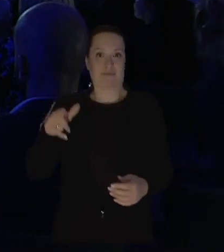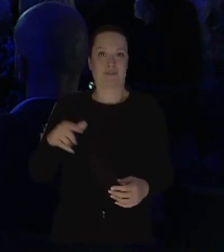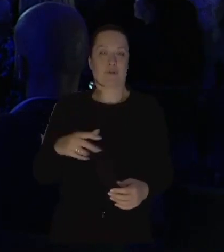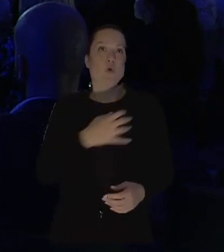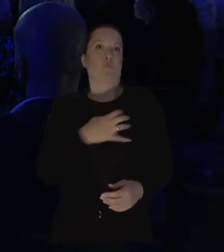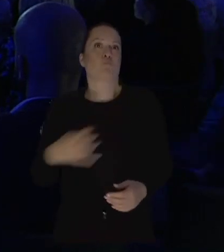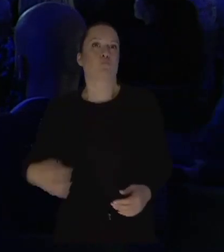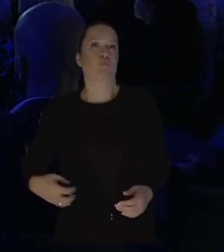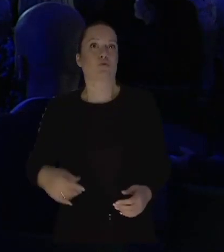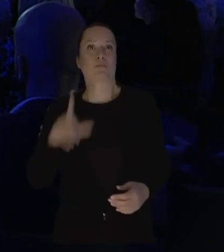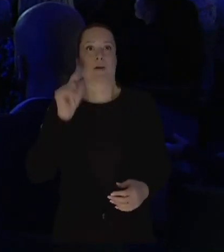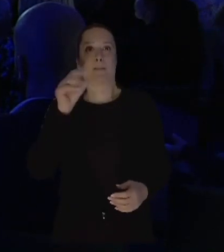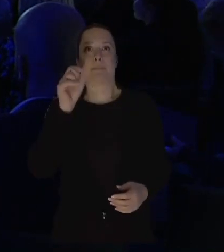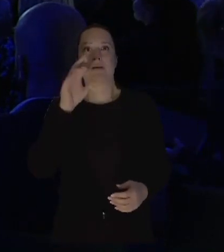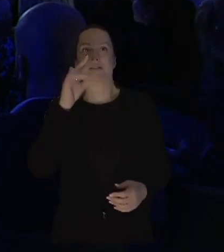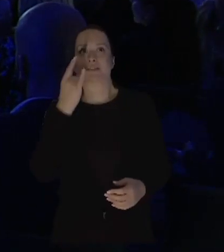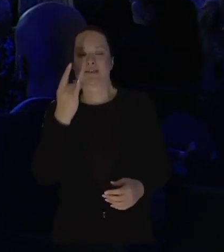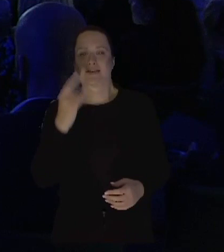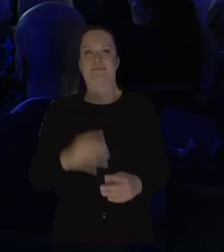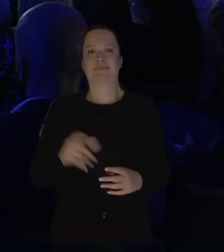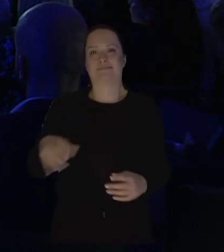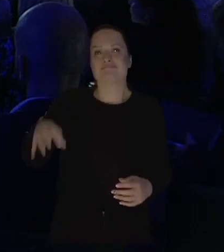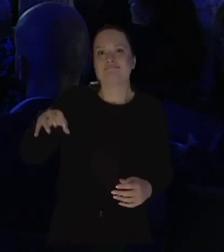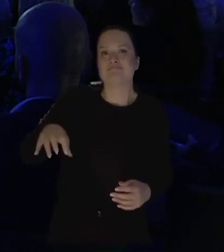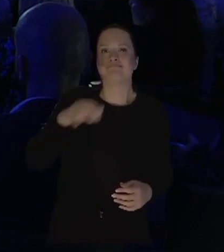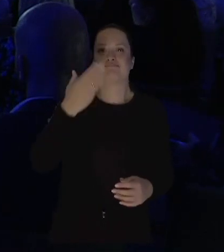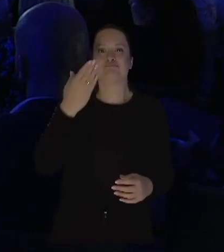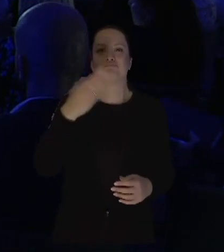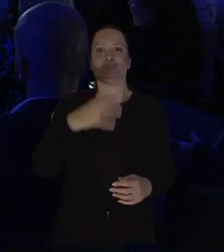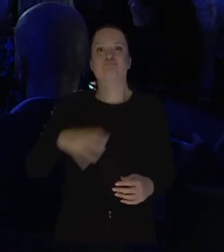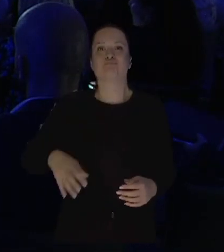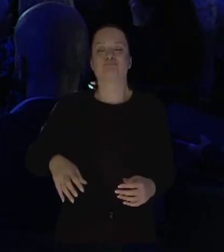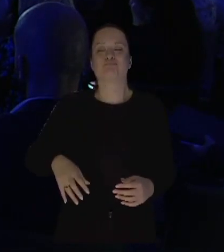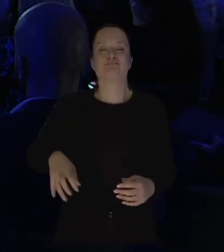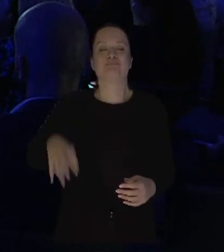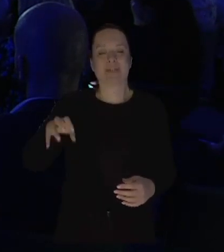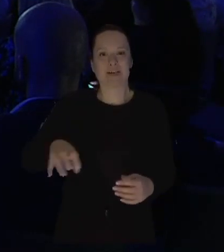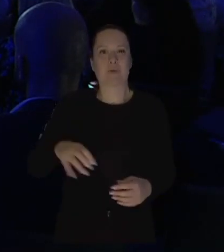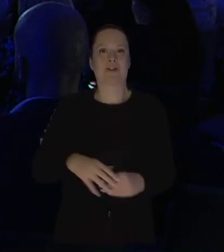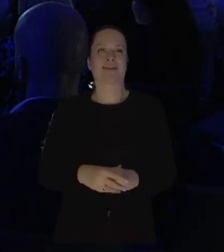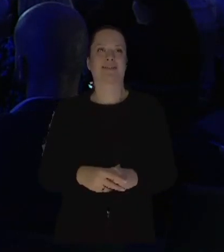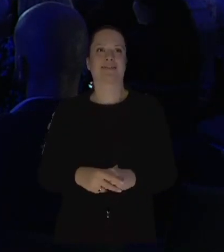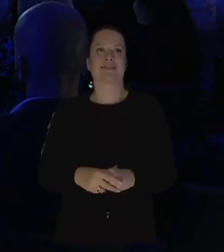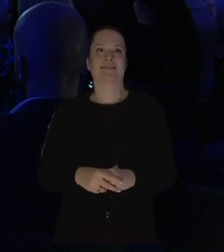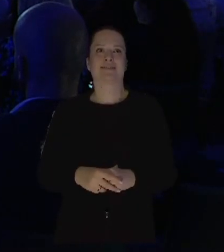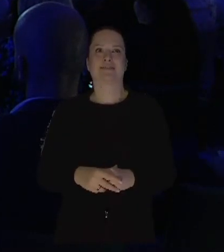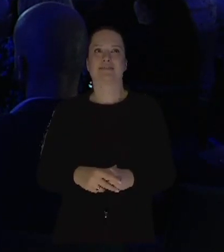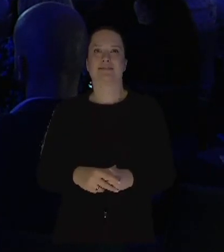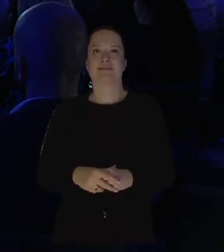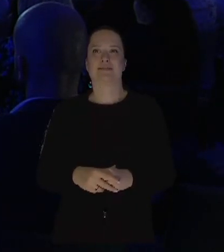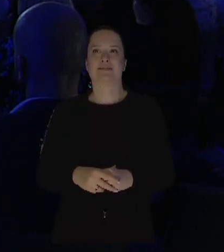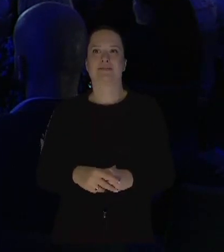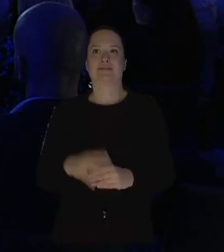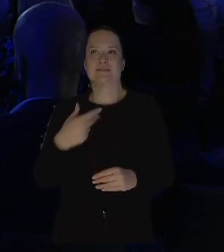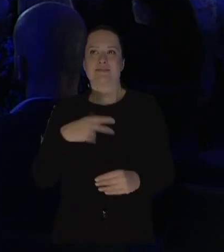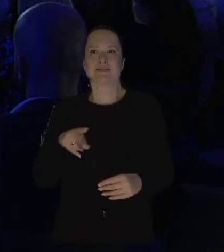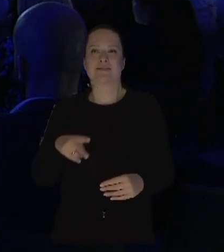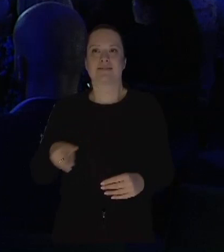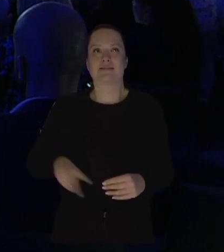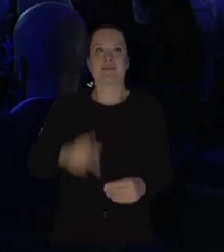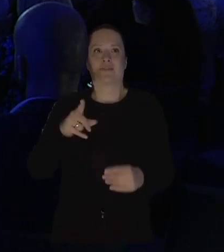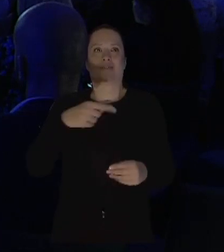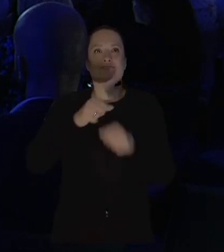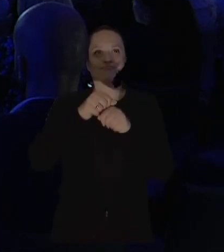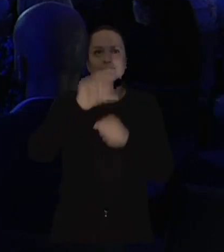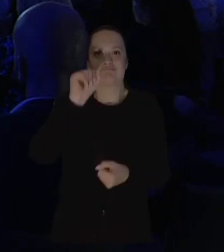burmistrza Pystr i pana marszałka z tym z odznaką, z tym